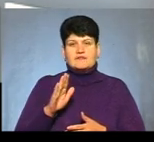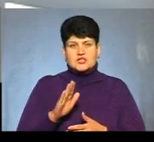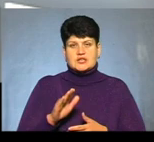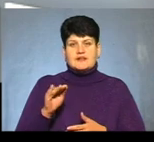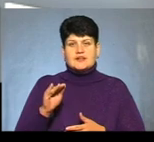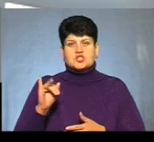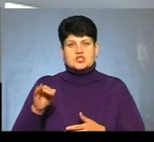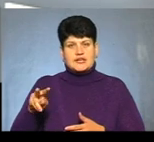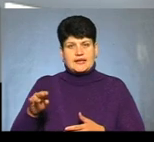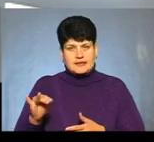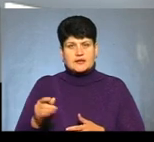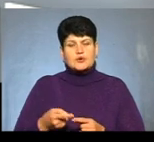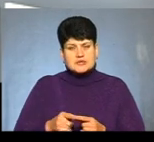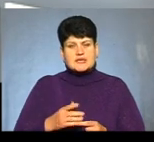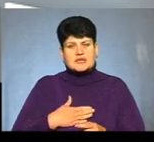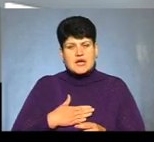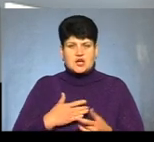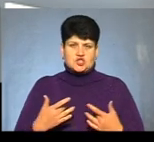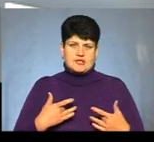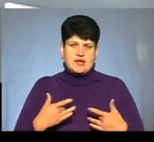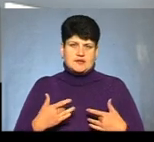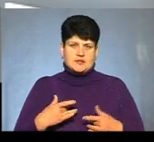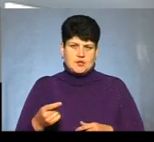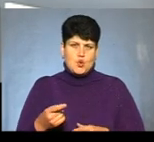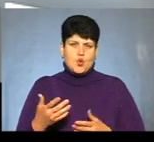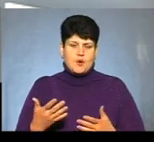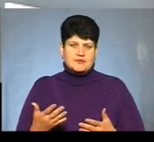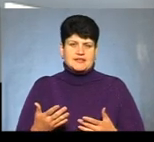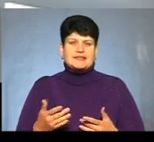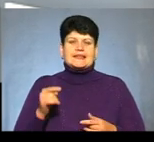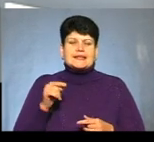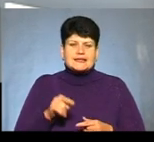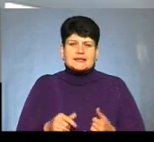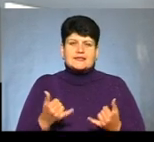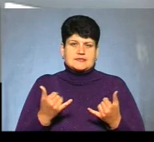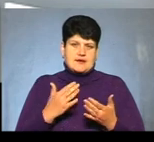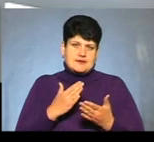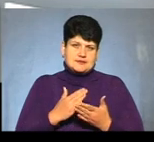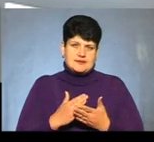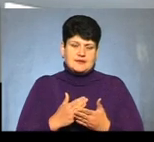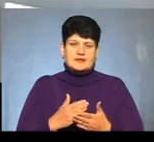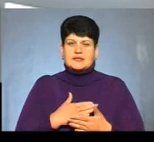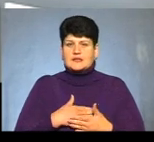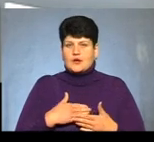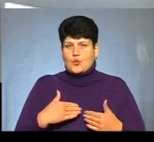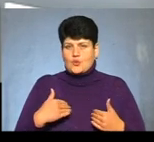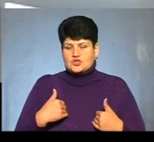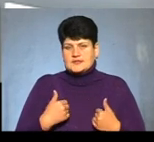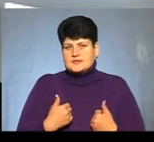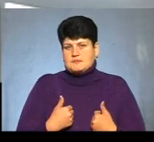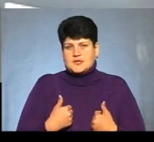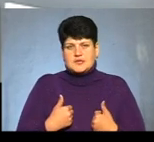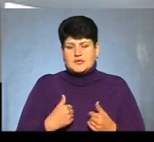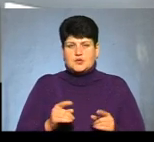В'ячеслава Жиле. Тобто це отака отакий наш театр, тернопільський театр є такий, який він зараз є. І щось не хочеться